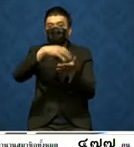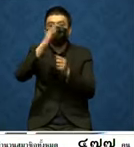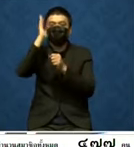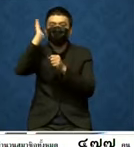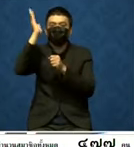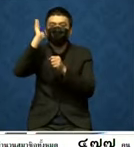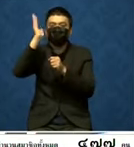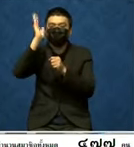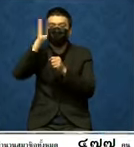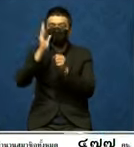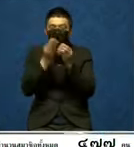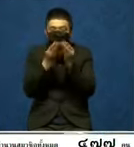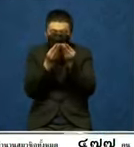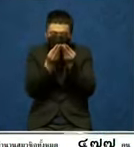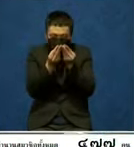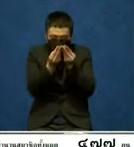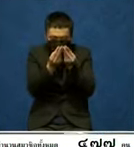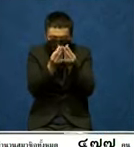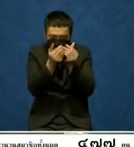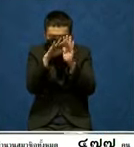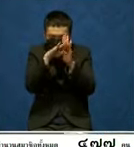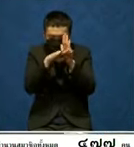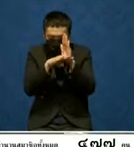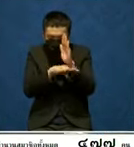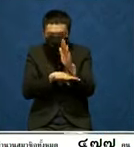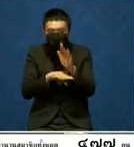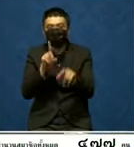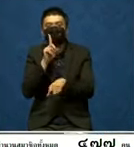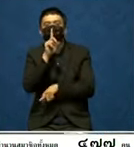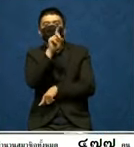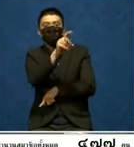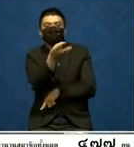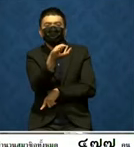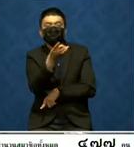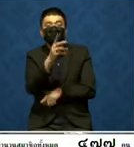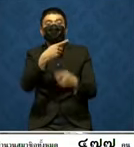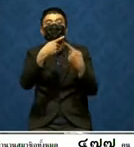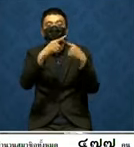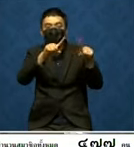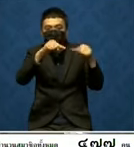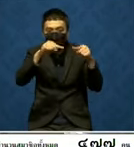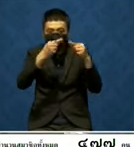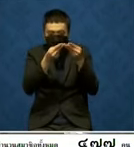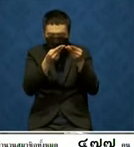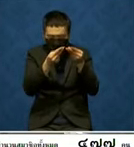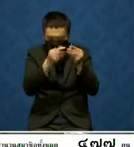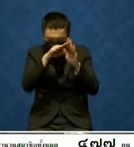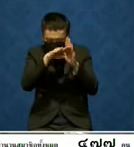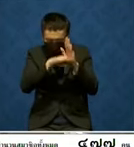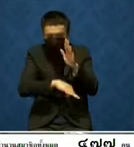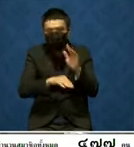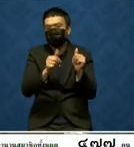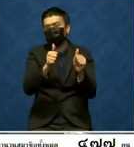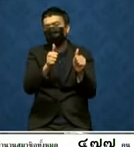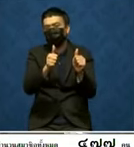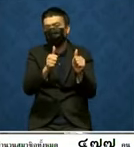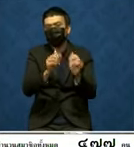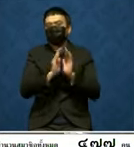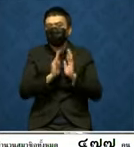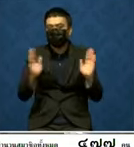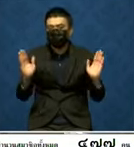างละเอียดเกินกว่าคำถามด้วยซ้ำไปละเอียดมากนะครับท่านประธานที่จริงแล้วที่ผมพูดถึงชท